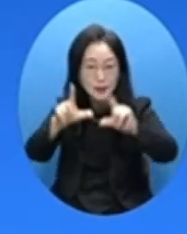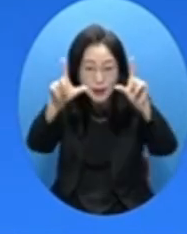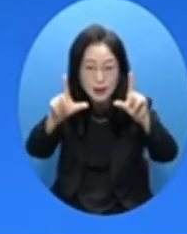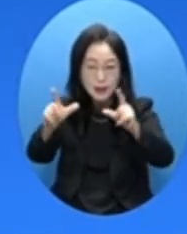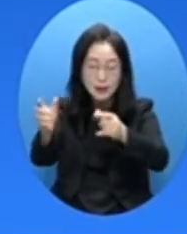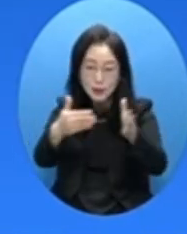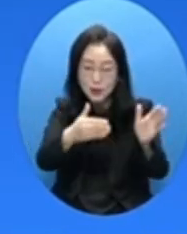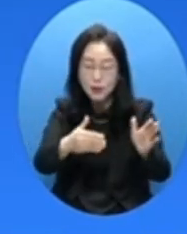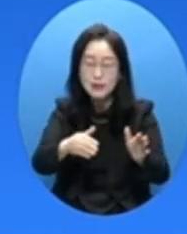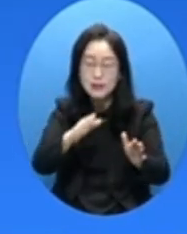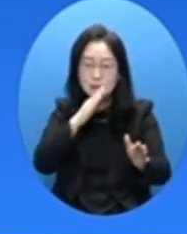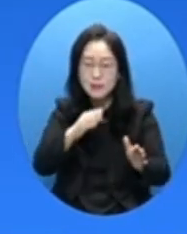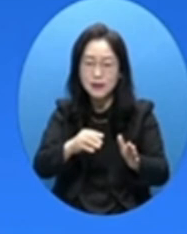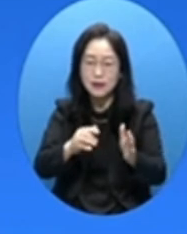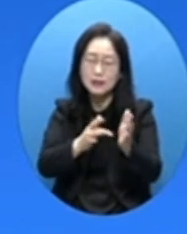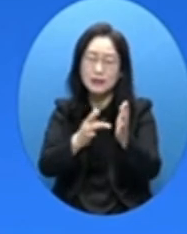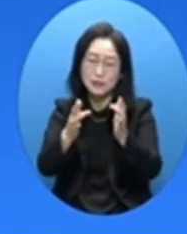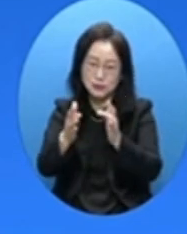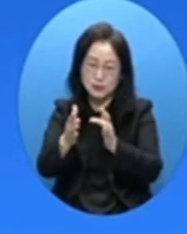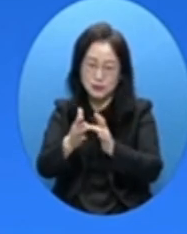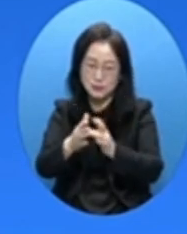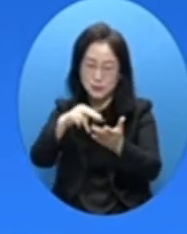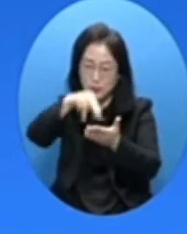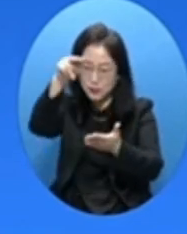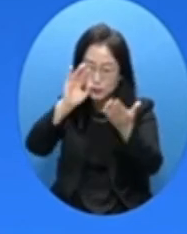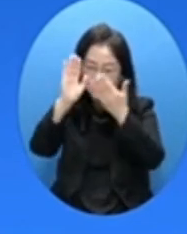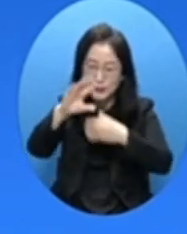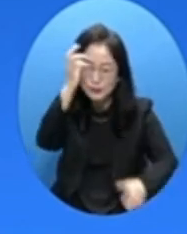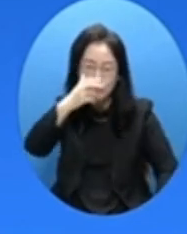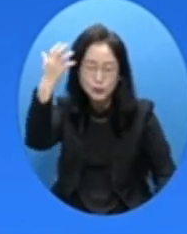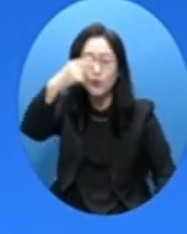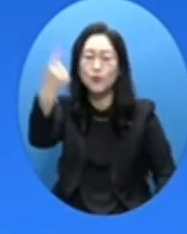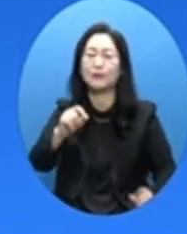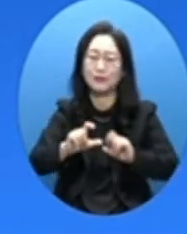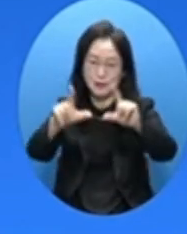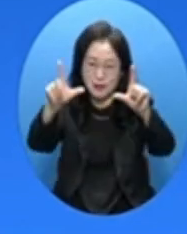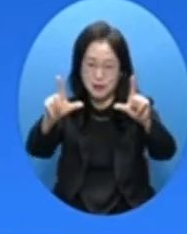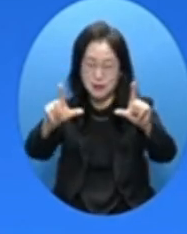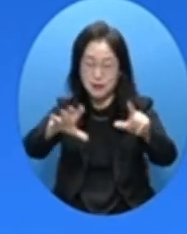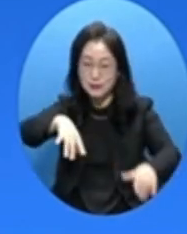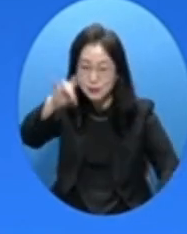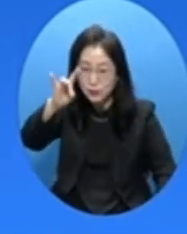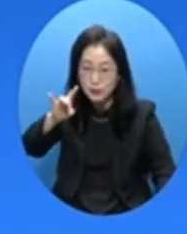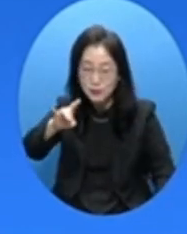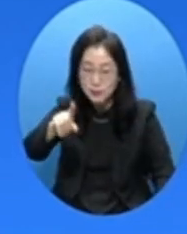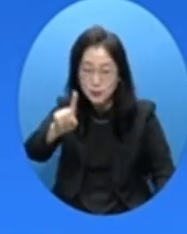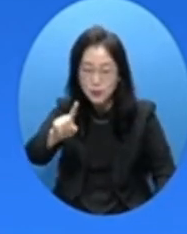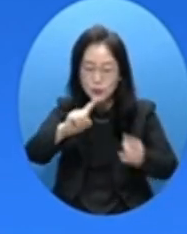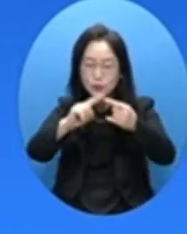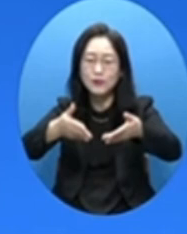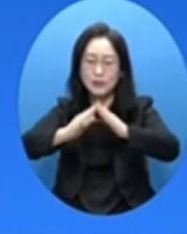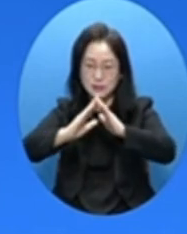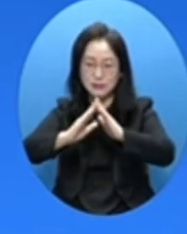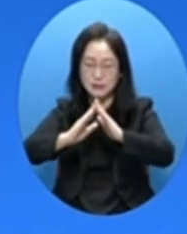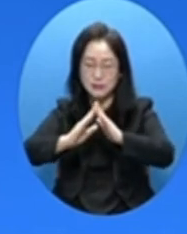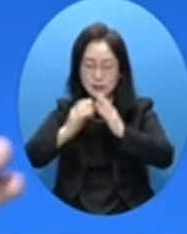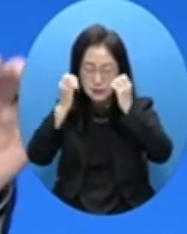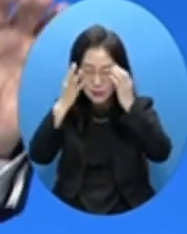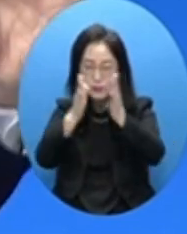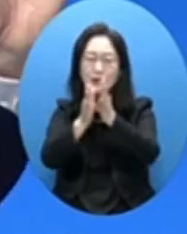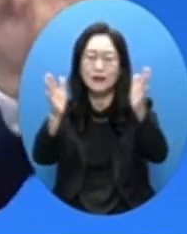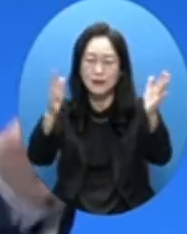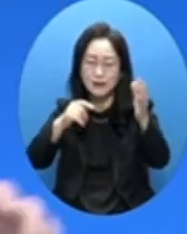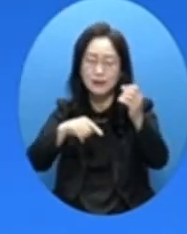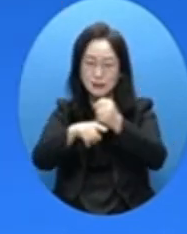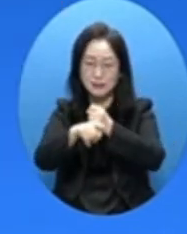대신 은혜 성령을 받은 날이고 그 첫 열매로 교회가 탄생한 날인 것입니다 그런데 2000년